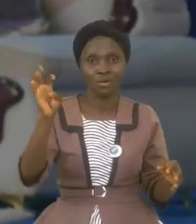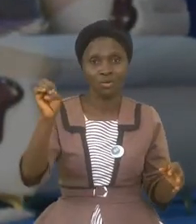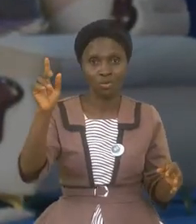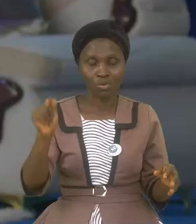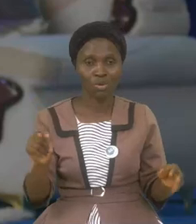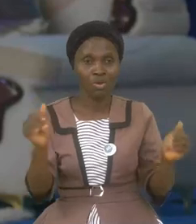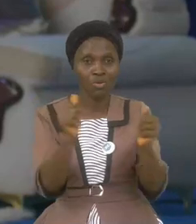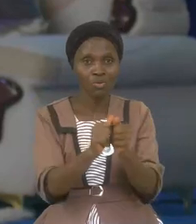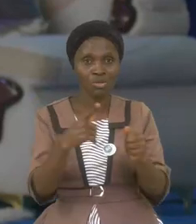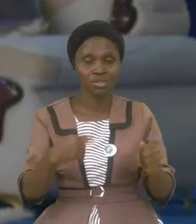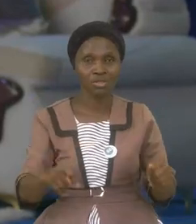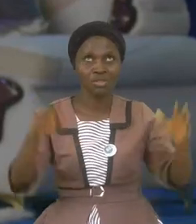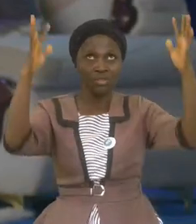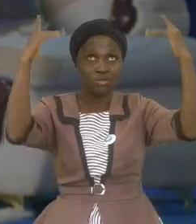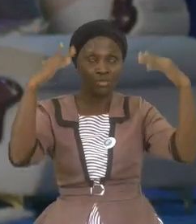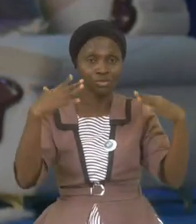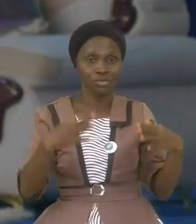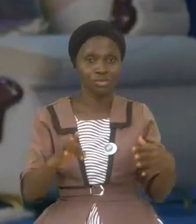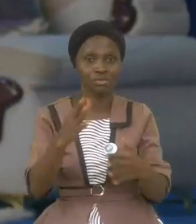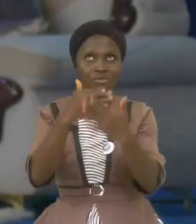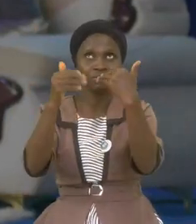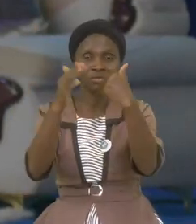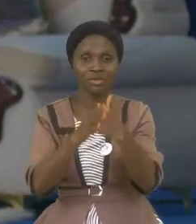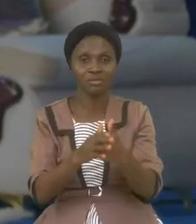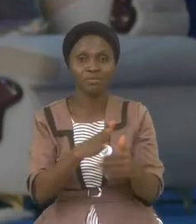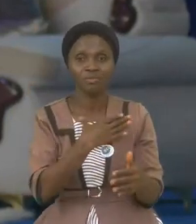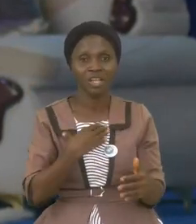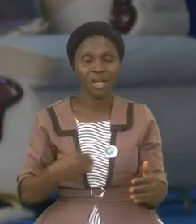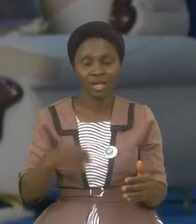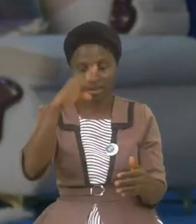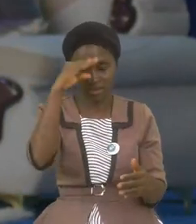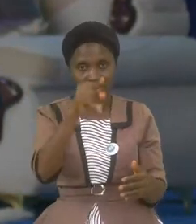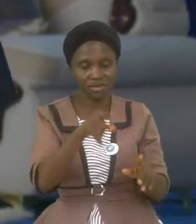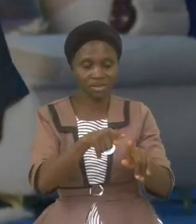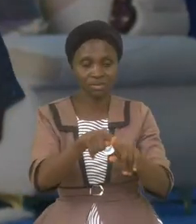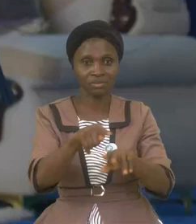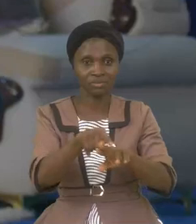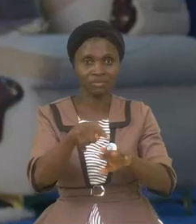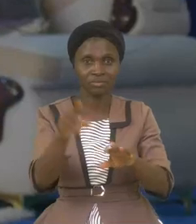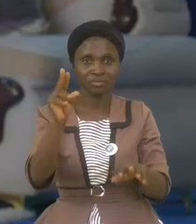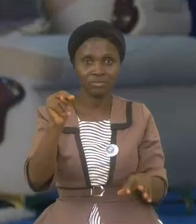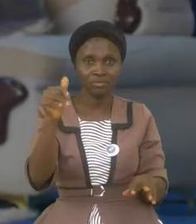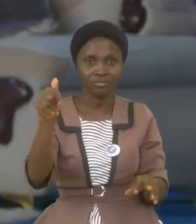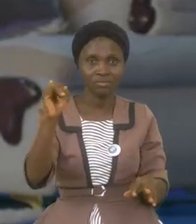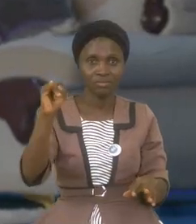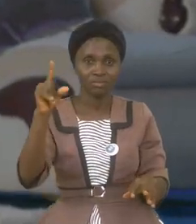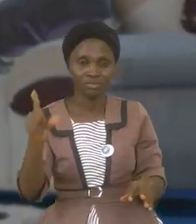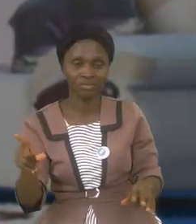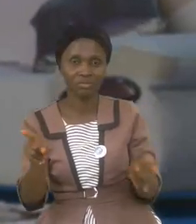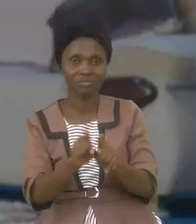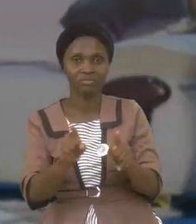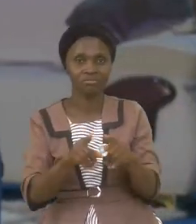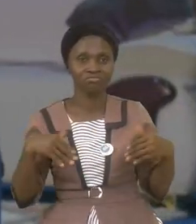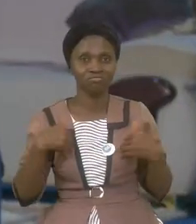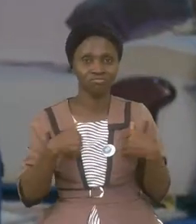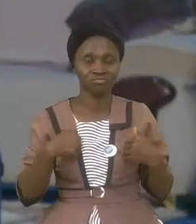jusqu'à ce que ses cheveux crissent comme les plumes des aigles et ses ongles comme